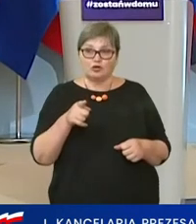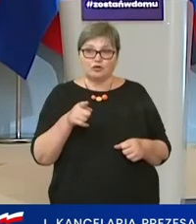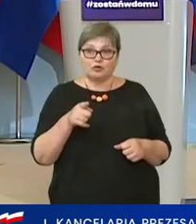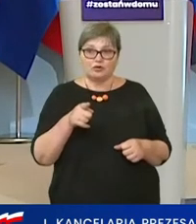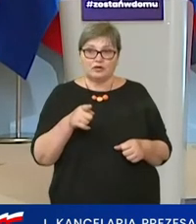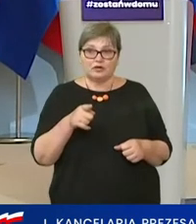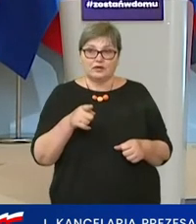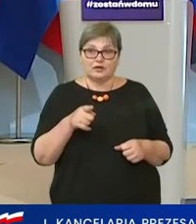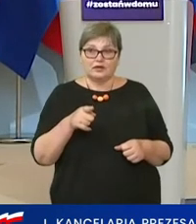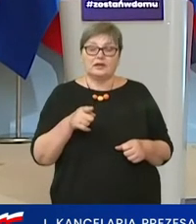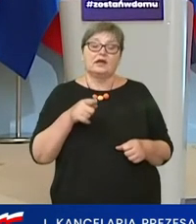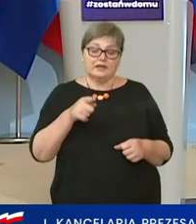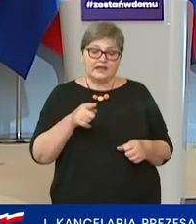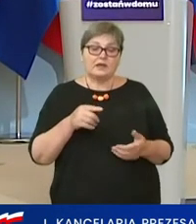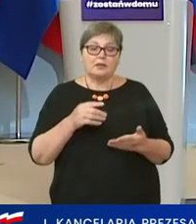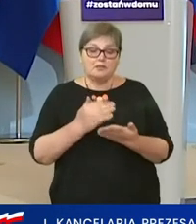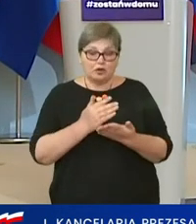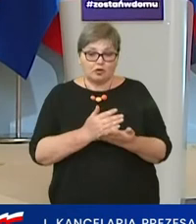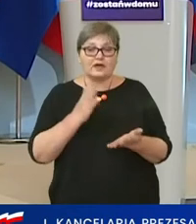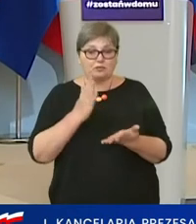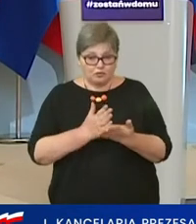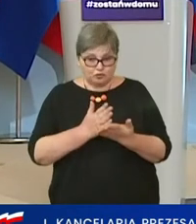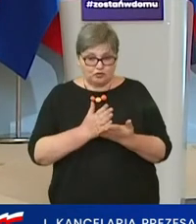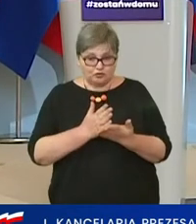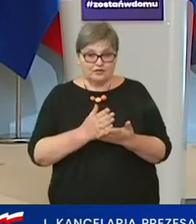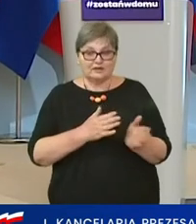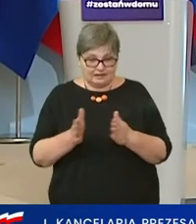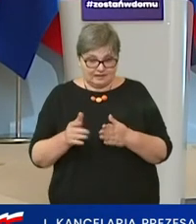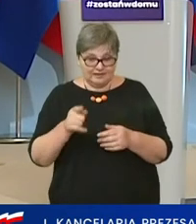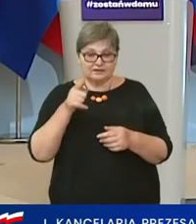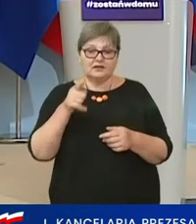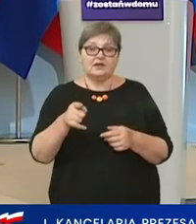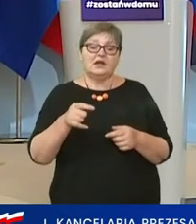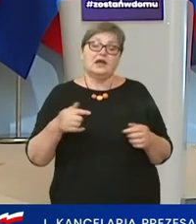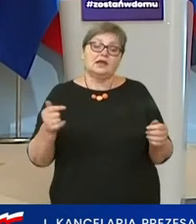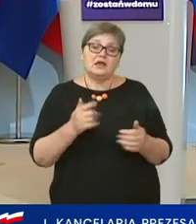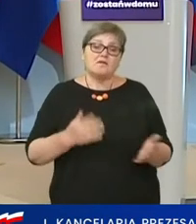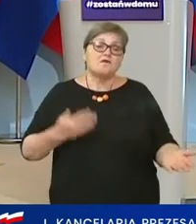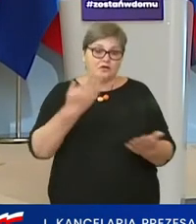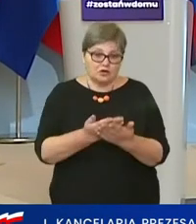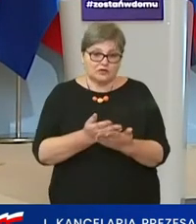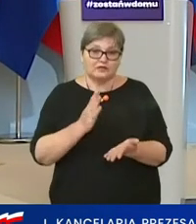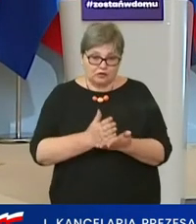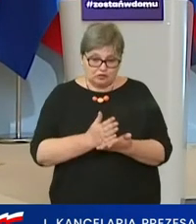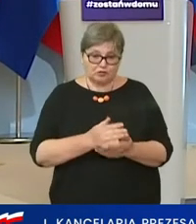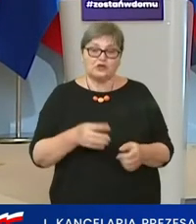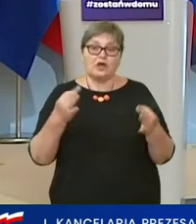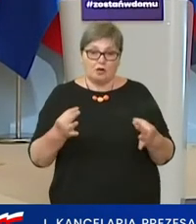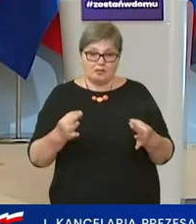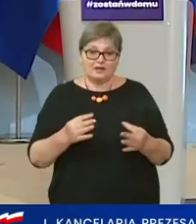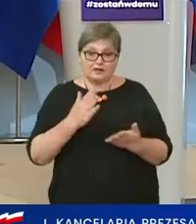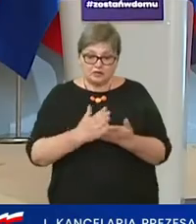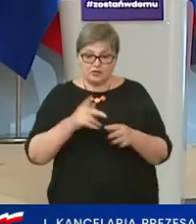ten program już działa wnioski wpływają na chwilę obecną mamy złożonych 8200 wniosków o